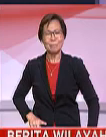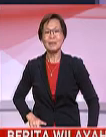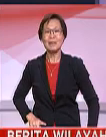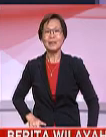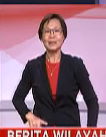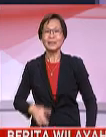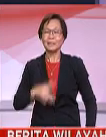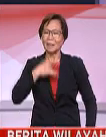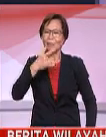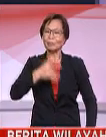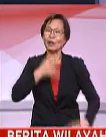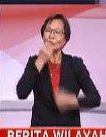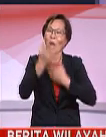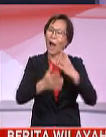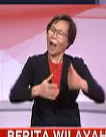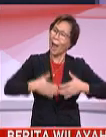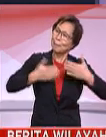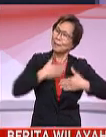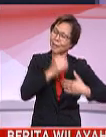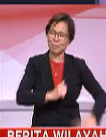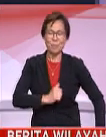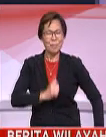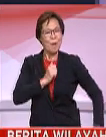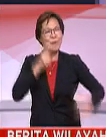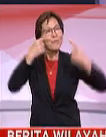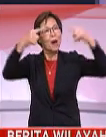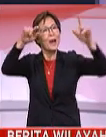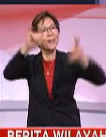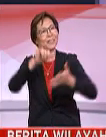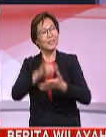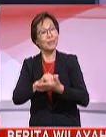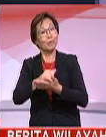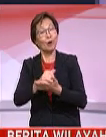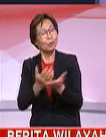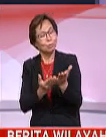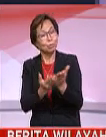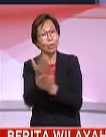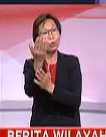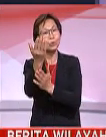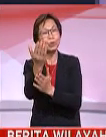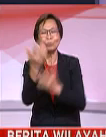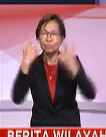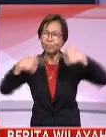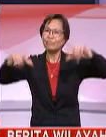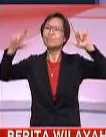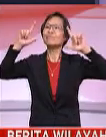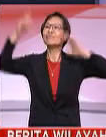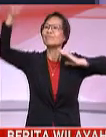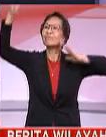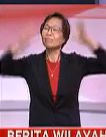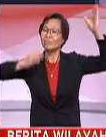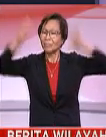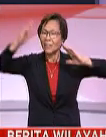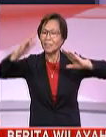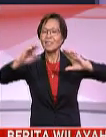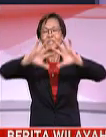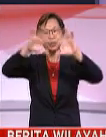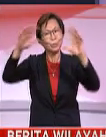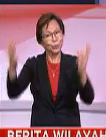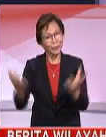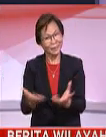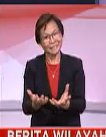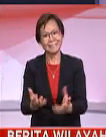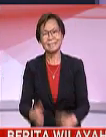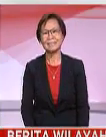menzahirkan rasa sukacita dan bangga atas kejayaan tersebut yang sekaligus telah mengharumkan nama negara di persada dunia.